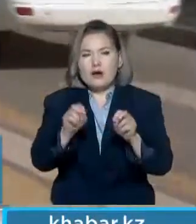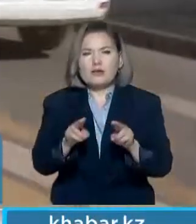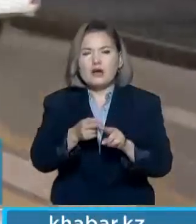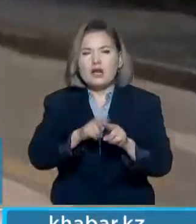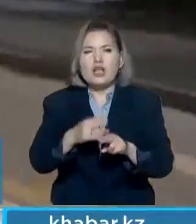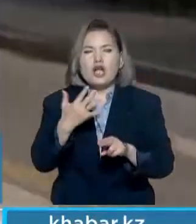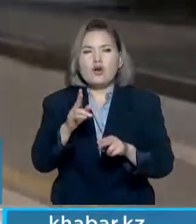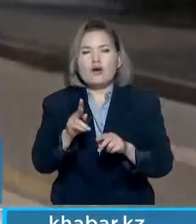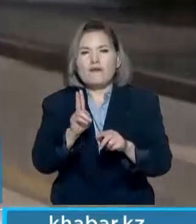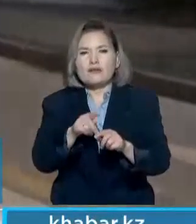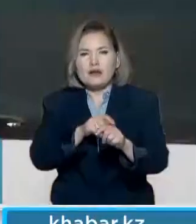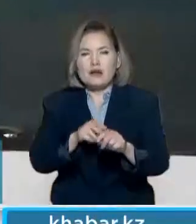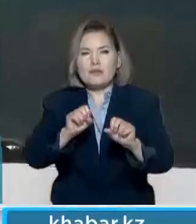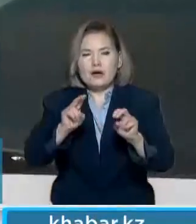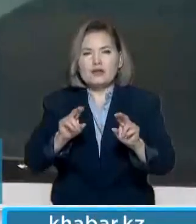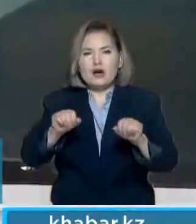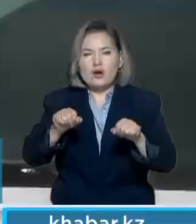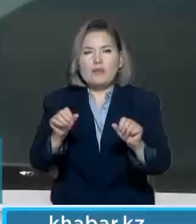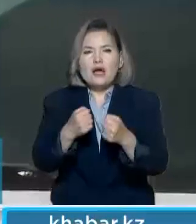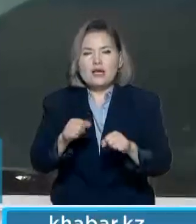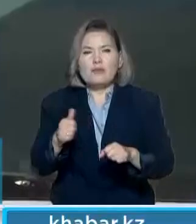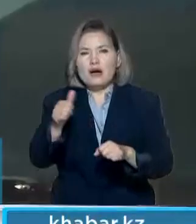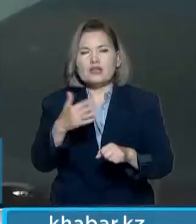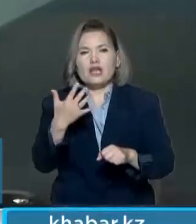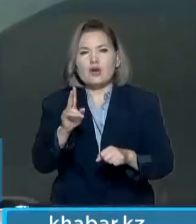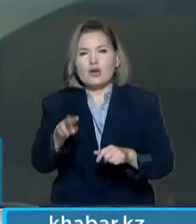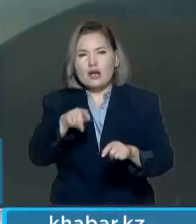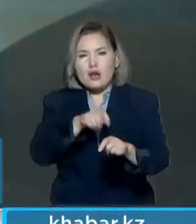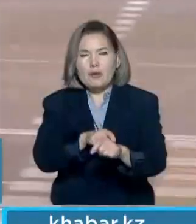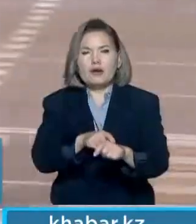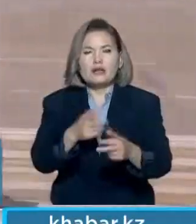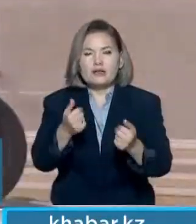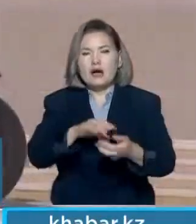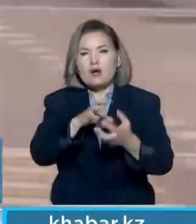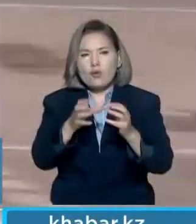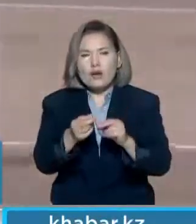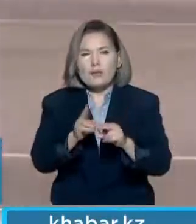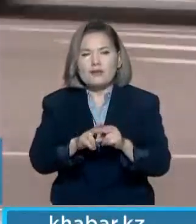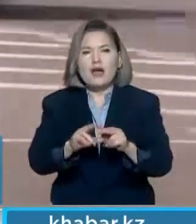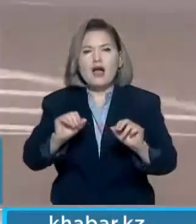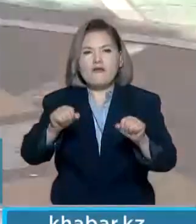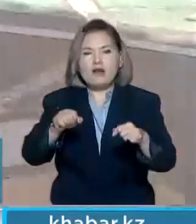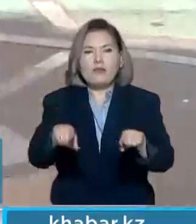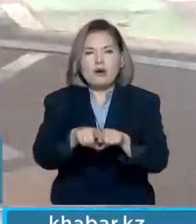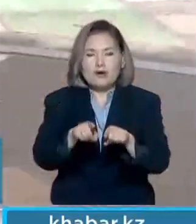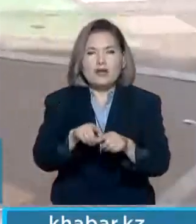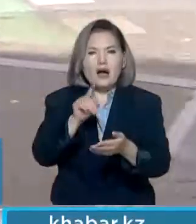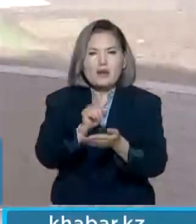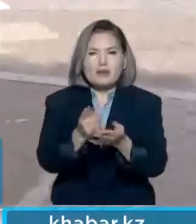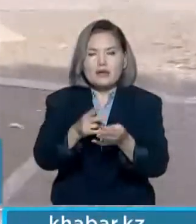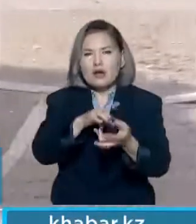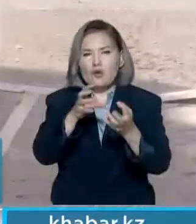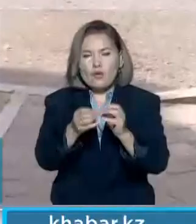текше метрден аспайтын мототехника. Жылдамдығы сағатына 50 километрге жетсе де, ол қатардағы велосипед сынды қабылданады.